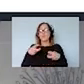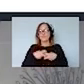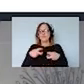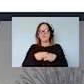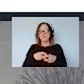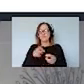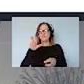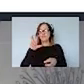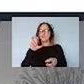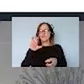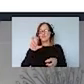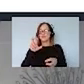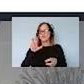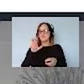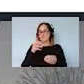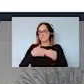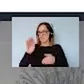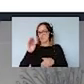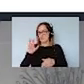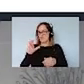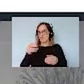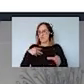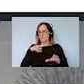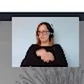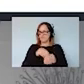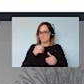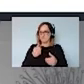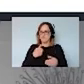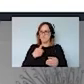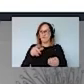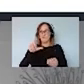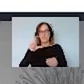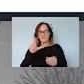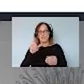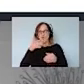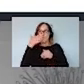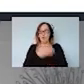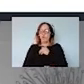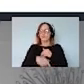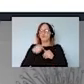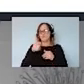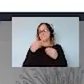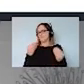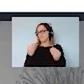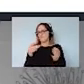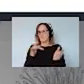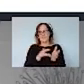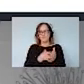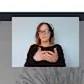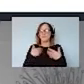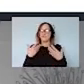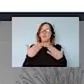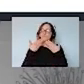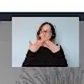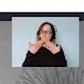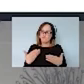wzięło 380 aż uczestniczek, uczestników i ponad 200 osób go ukończyło. To jest naprawdę niesamowity wynik i tu chciałam od razu